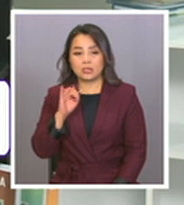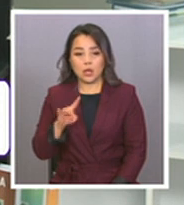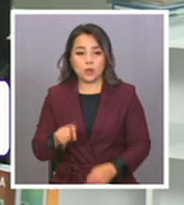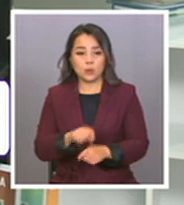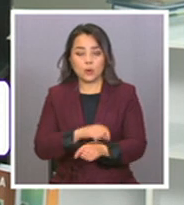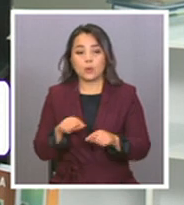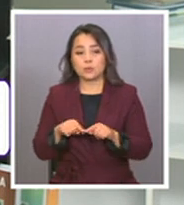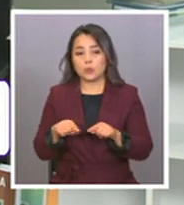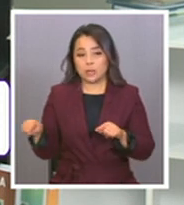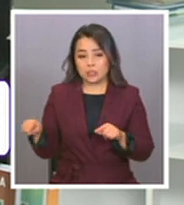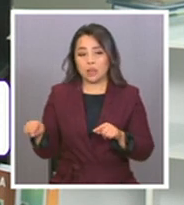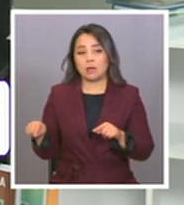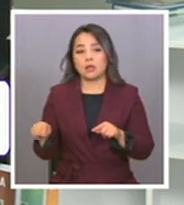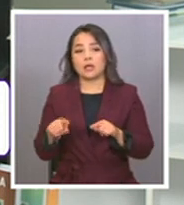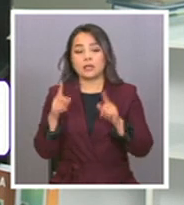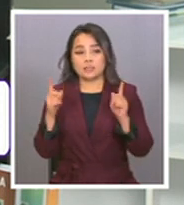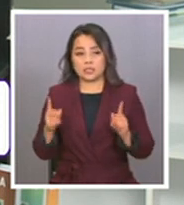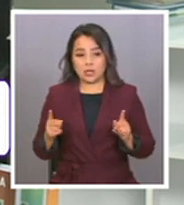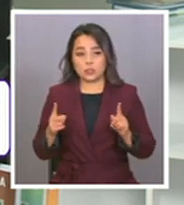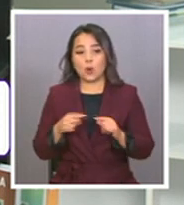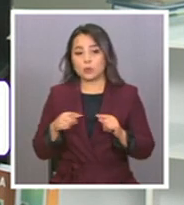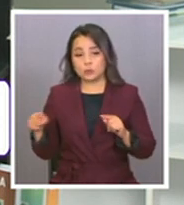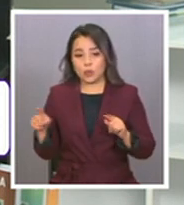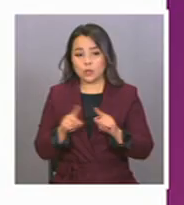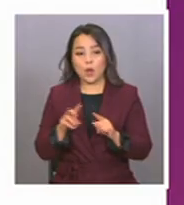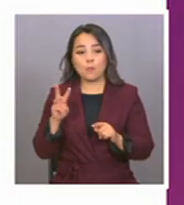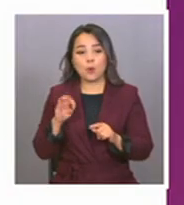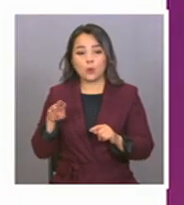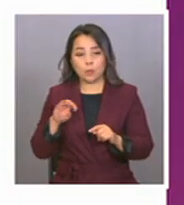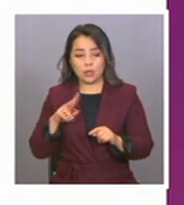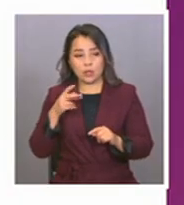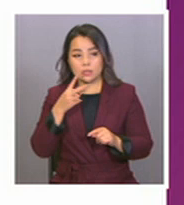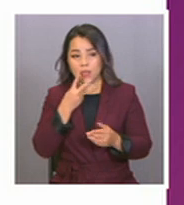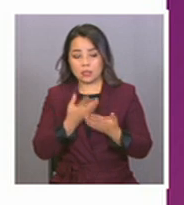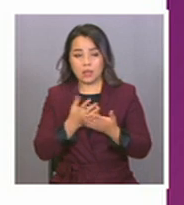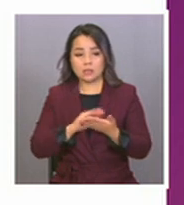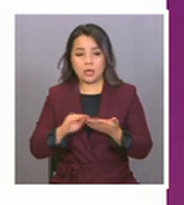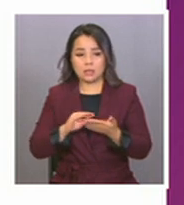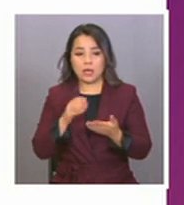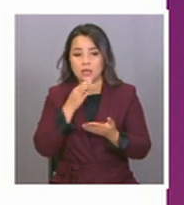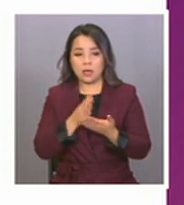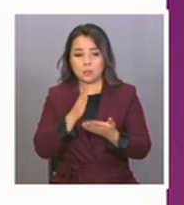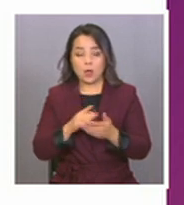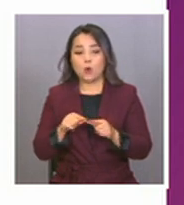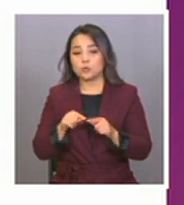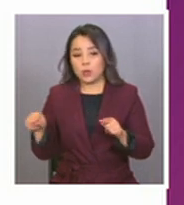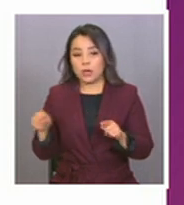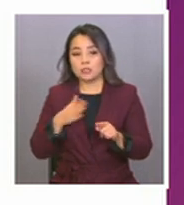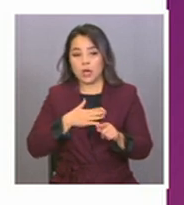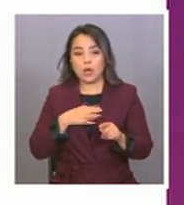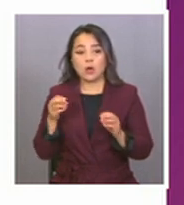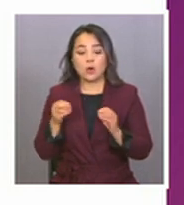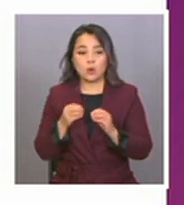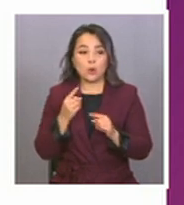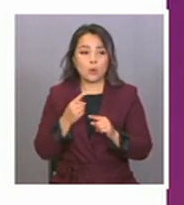деп, кесіндінің ұзындығын немесе модулін айтады. Яғни оның ұзындығы болғаннан кейін, балалар, ол бізде оң сан болады. Оң